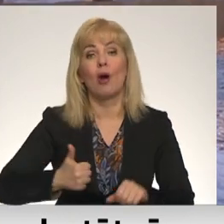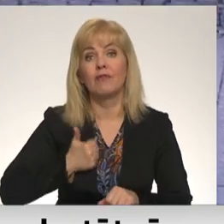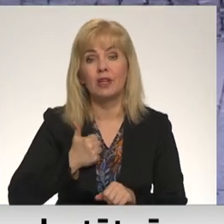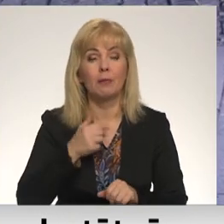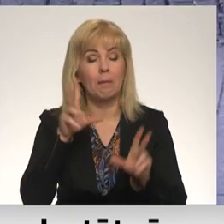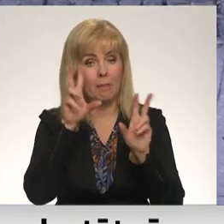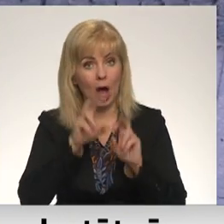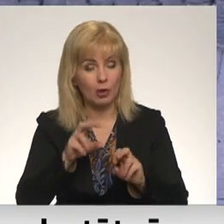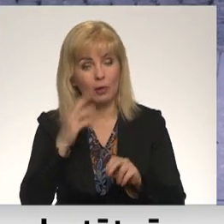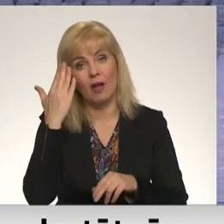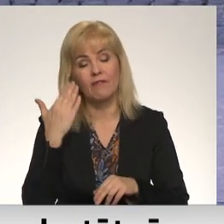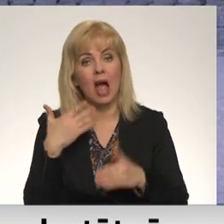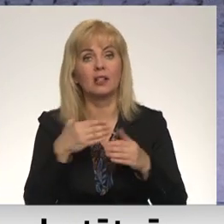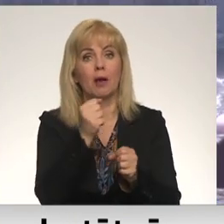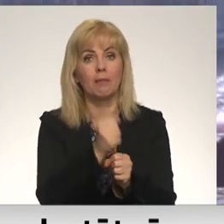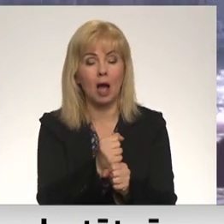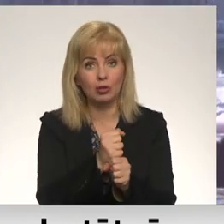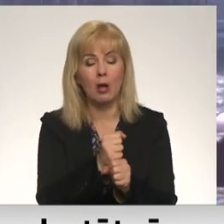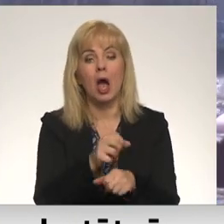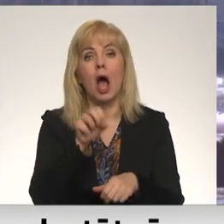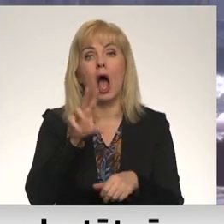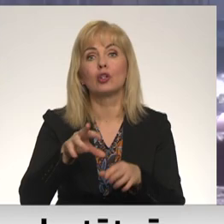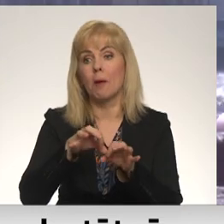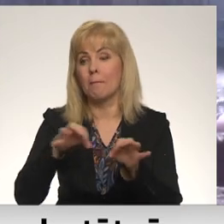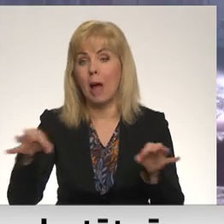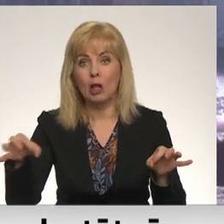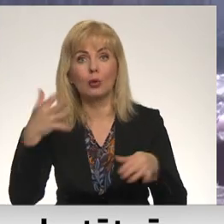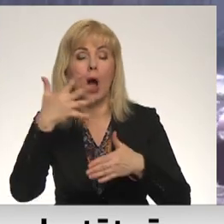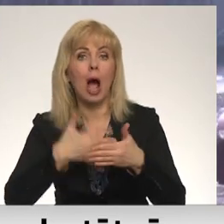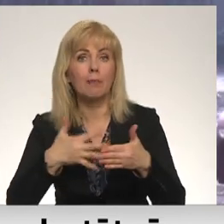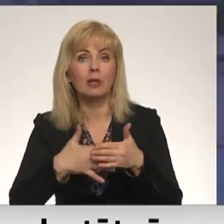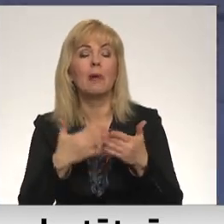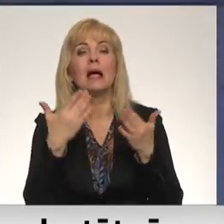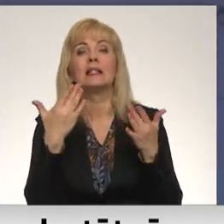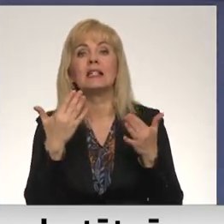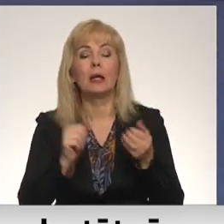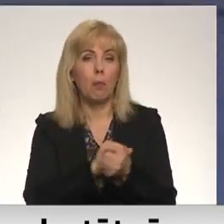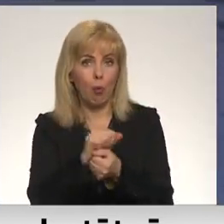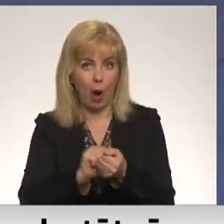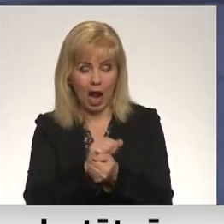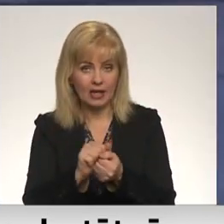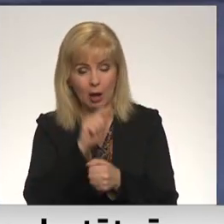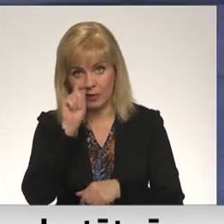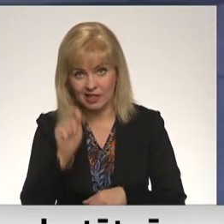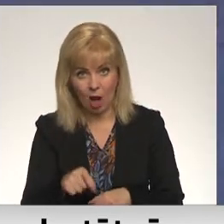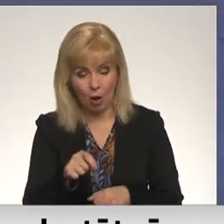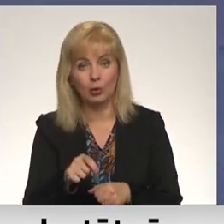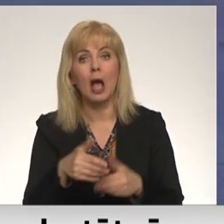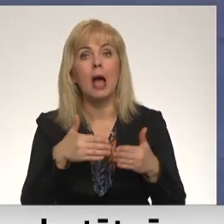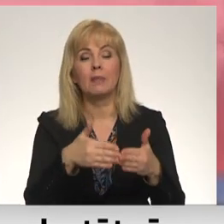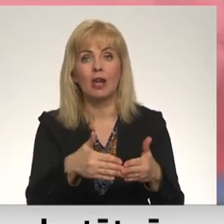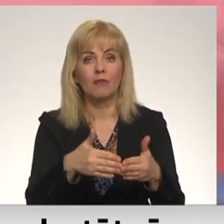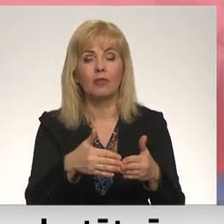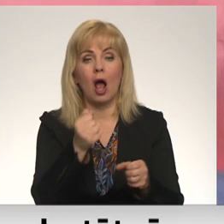apsekoja Ventspils ostas piestātni, kas bojāta 18 metru garumā, lai aprēķinātu negadījumu rezultātā radušos zaudējumus. Ventspils brīvosta remonta